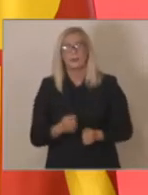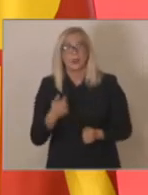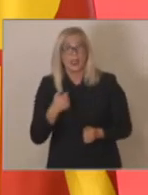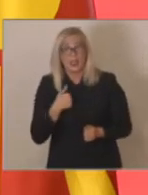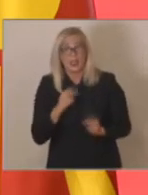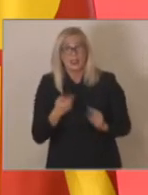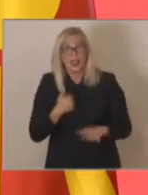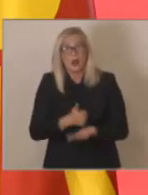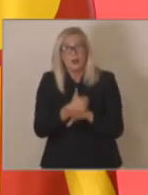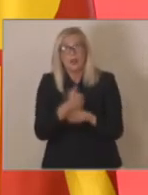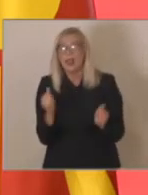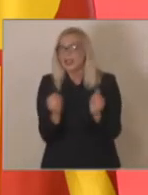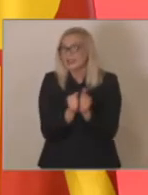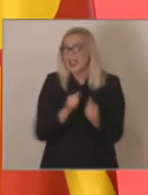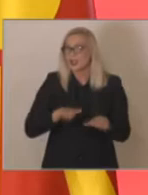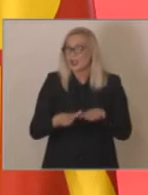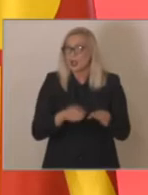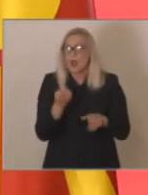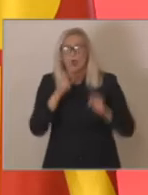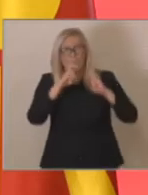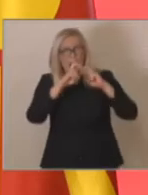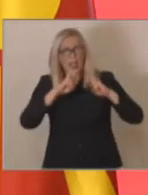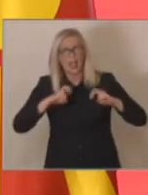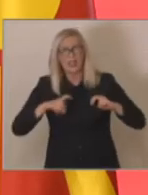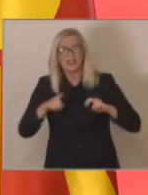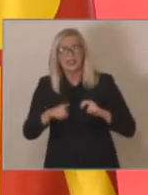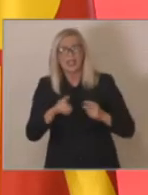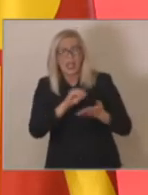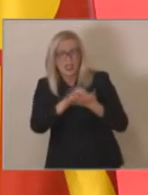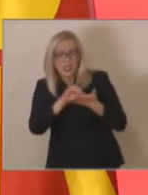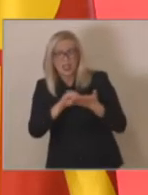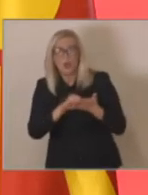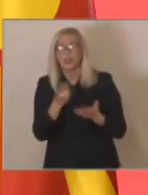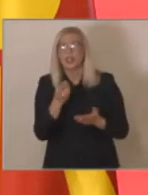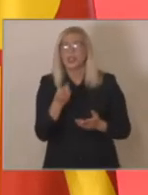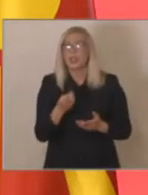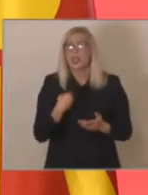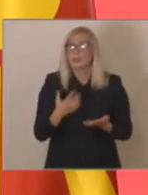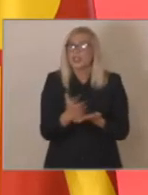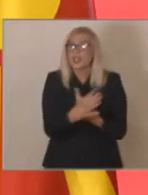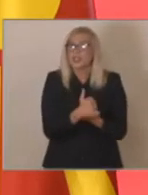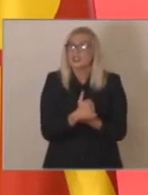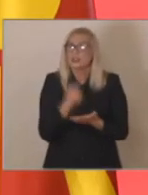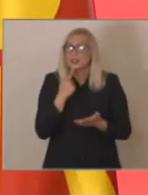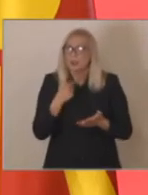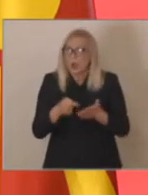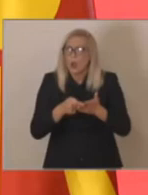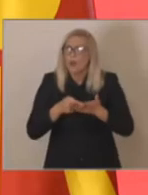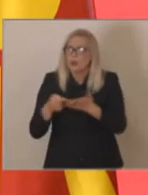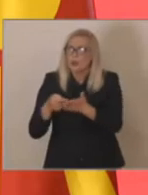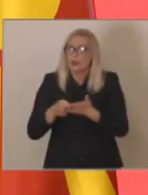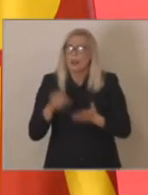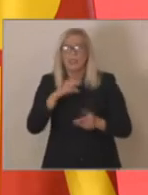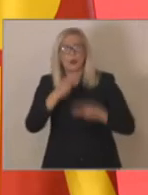премиер, заедно со министрите, од анализата на наодите од извештајот, ќе ги искористиме укажувањата на Европската